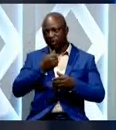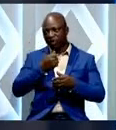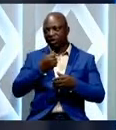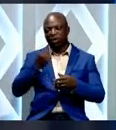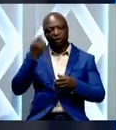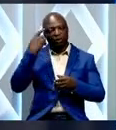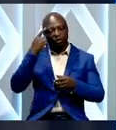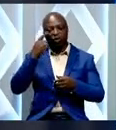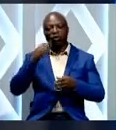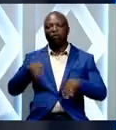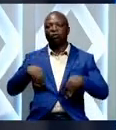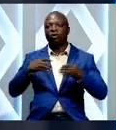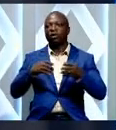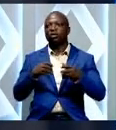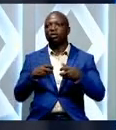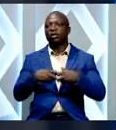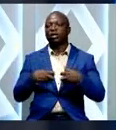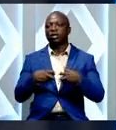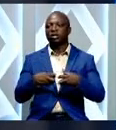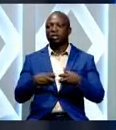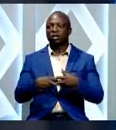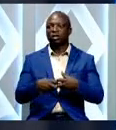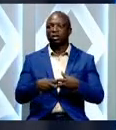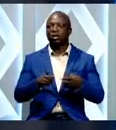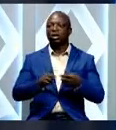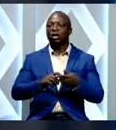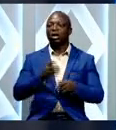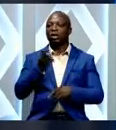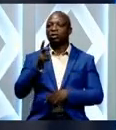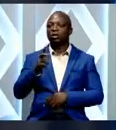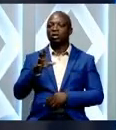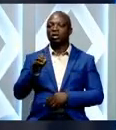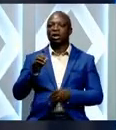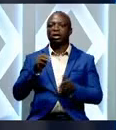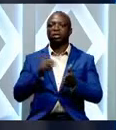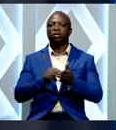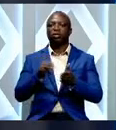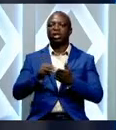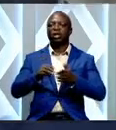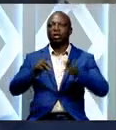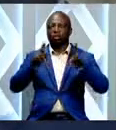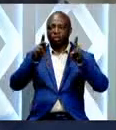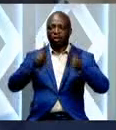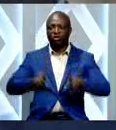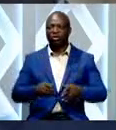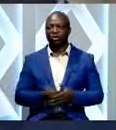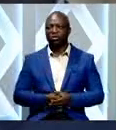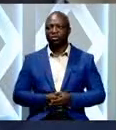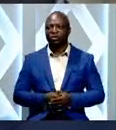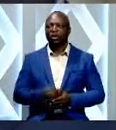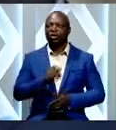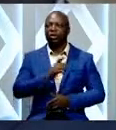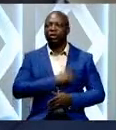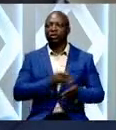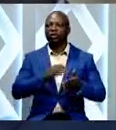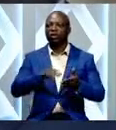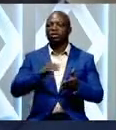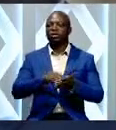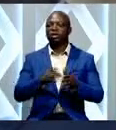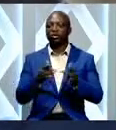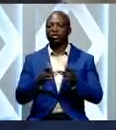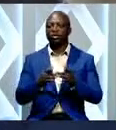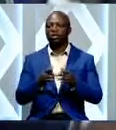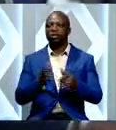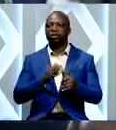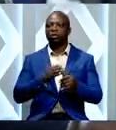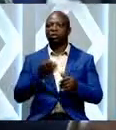afin de fournir de l'électricité à 250 millions de personnes. Le Togo se veut un hub logistique de